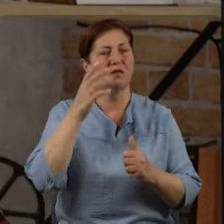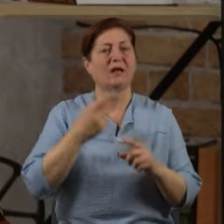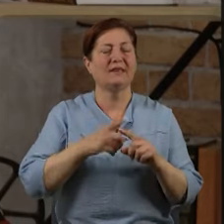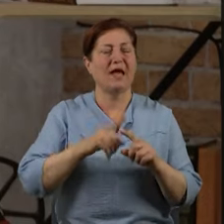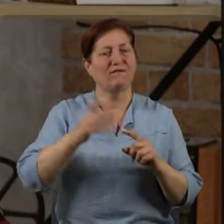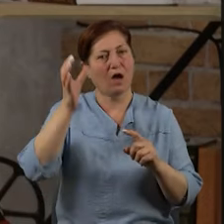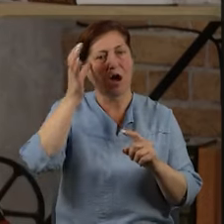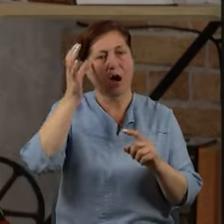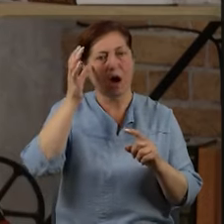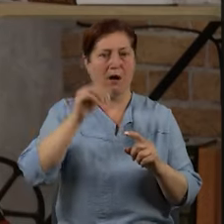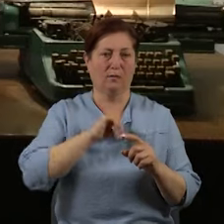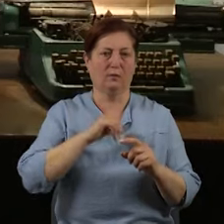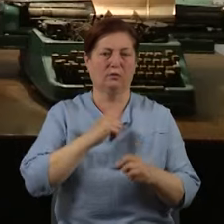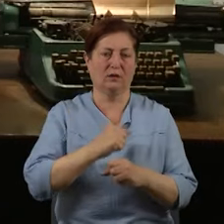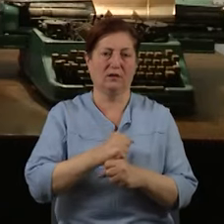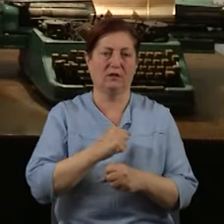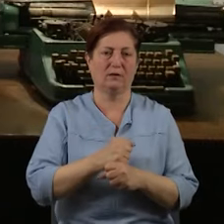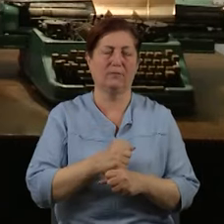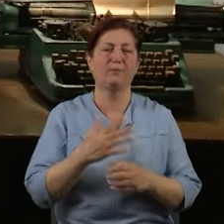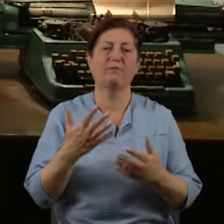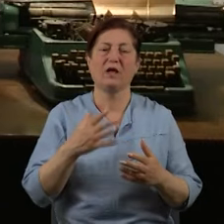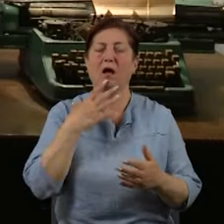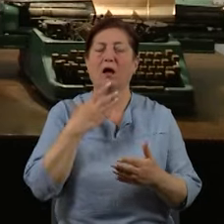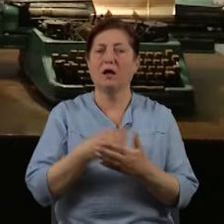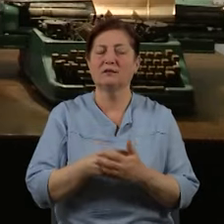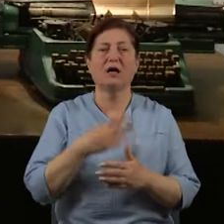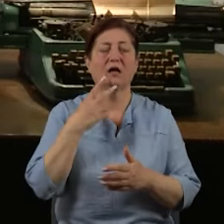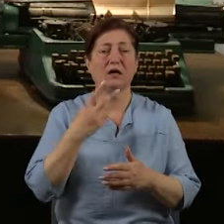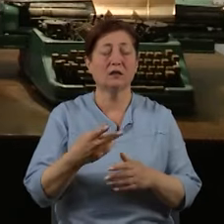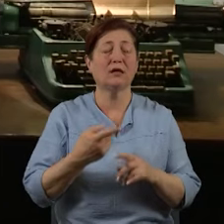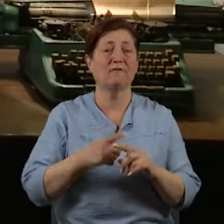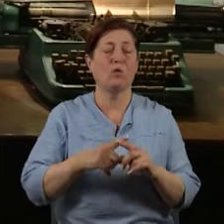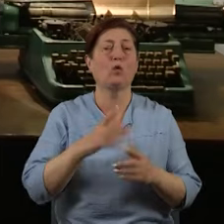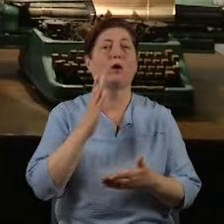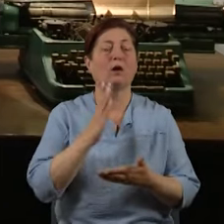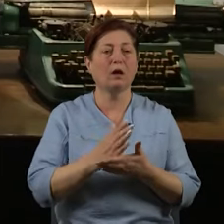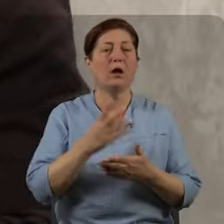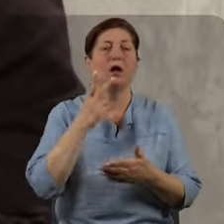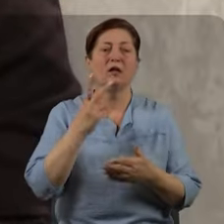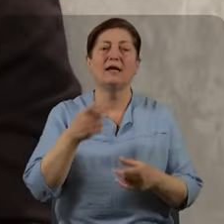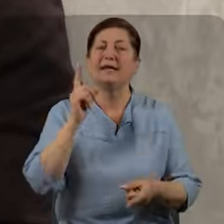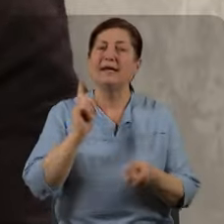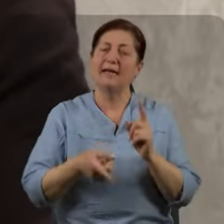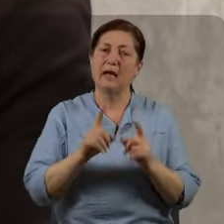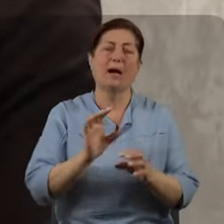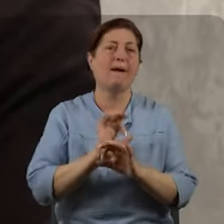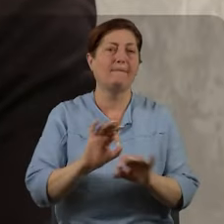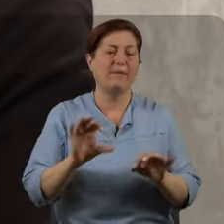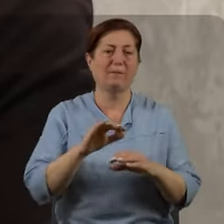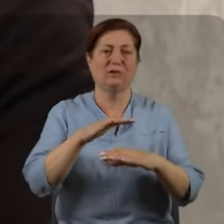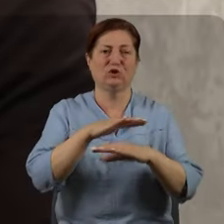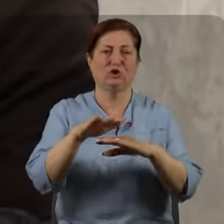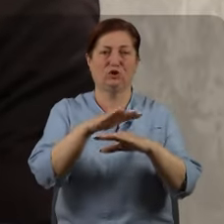գաղափարական նստվածք է տվել։ Երկե, անձնականը տեսանք, որ անպայմանորեն կա, և նաև տեսանք իրական պատմական այդ շերտը,